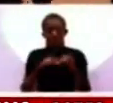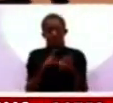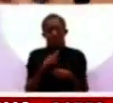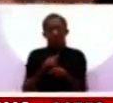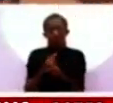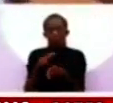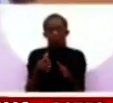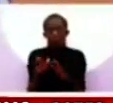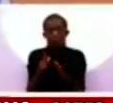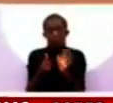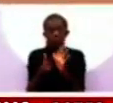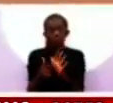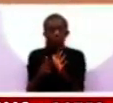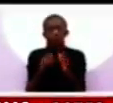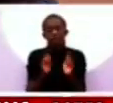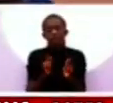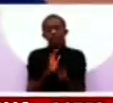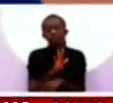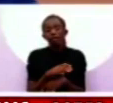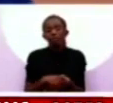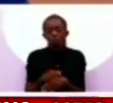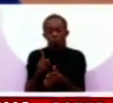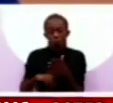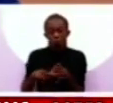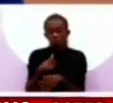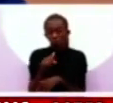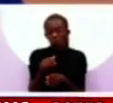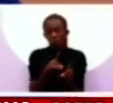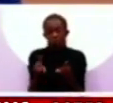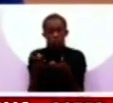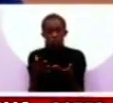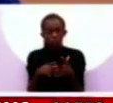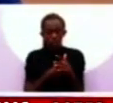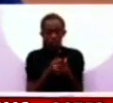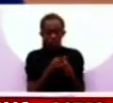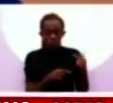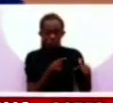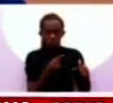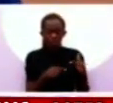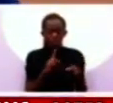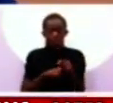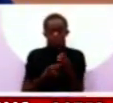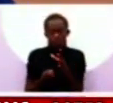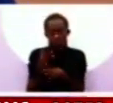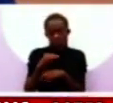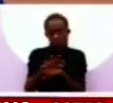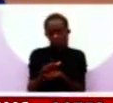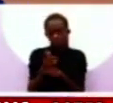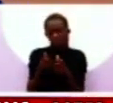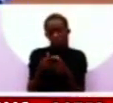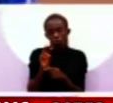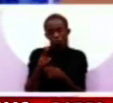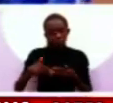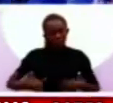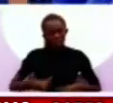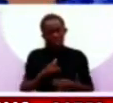kup nafasi ya kuy tala zao kile ambach kilit tuem tuane tournament wakati ugj uja wa corona tua vijana